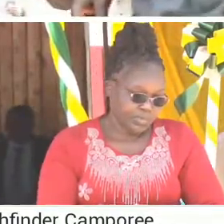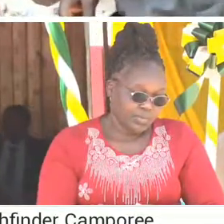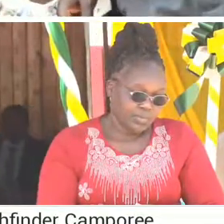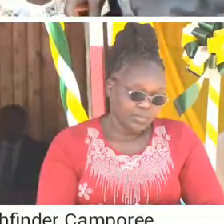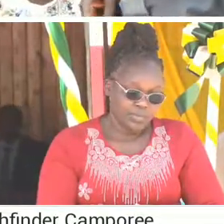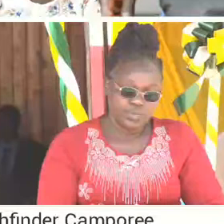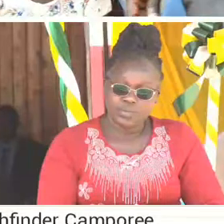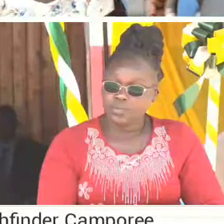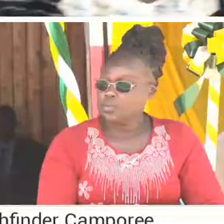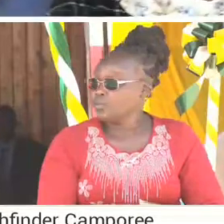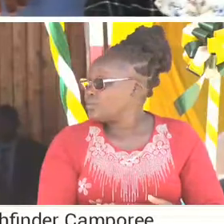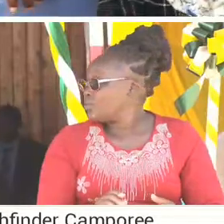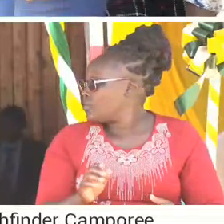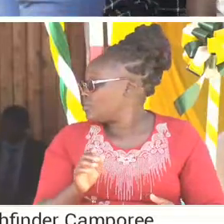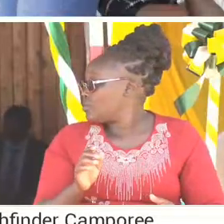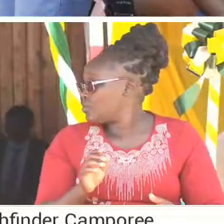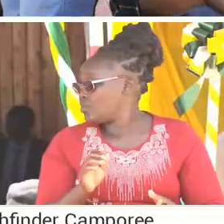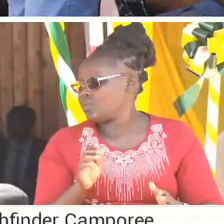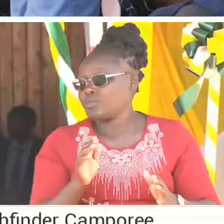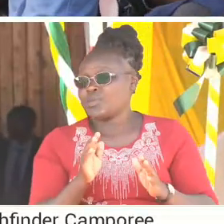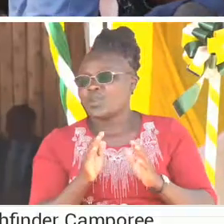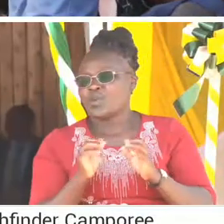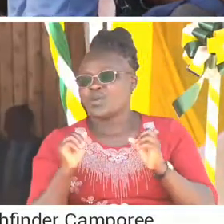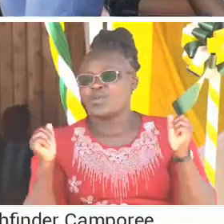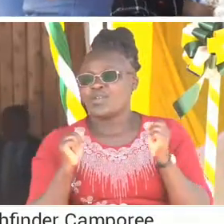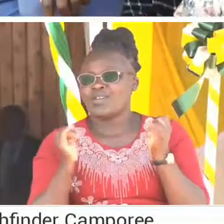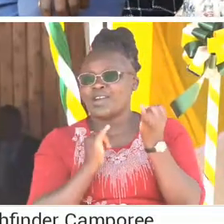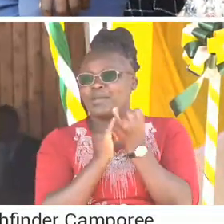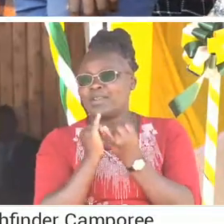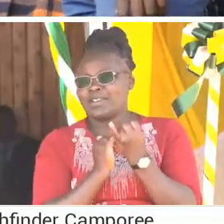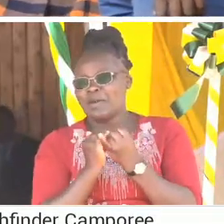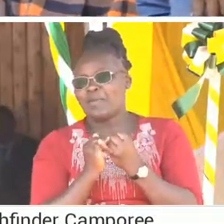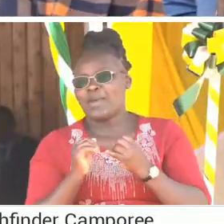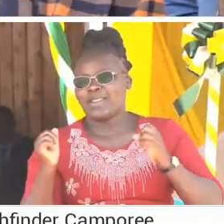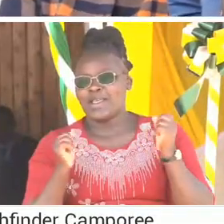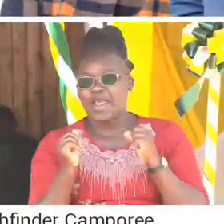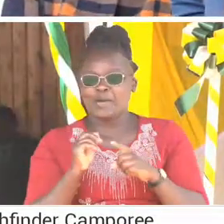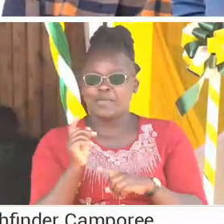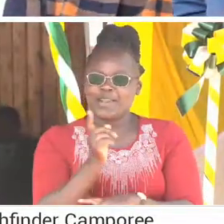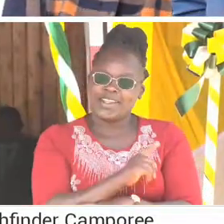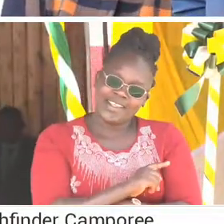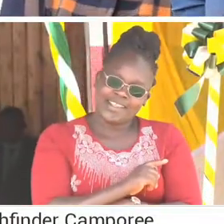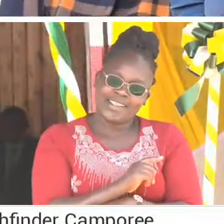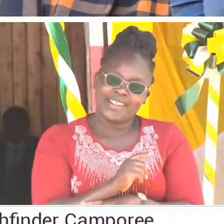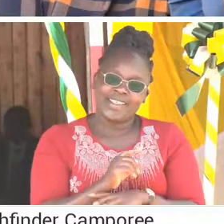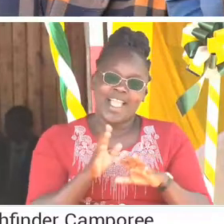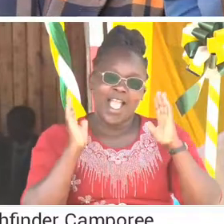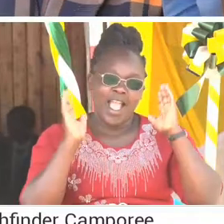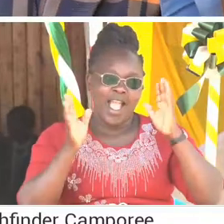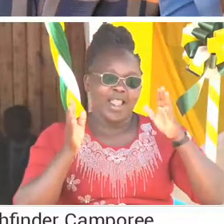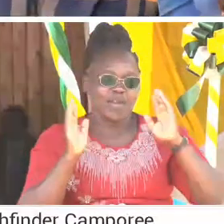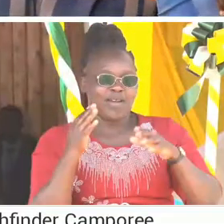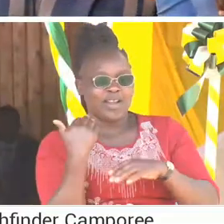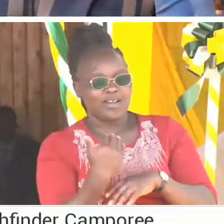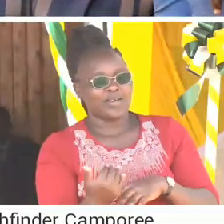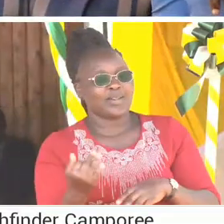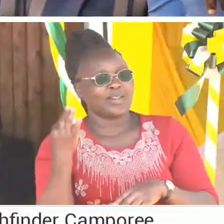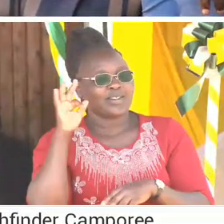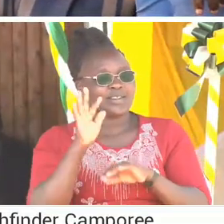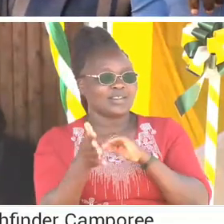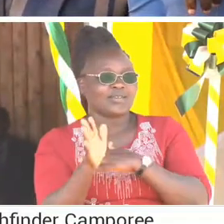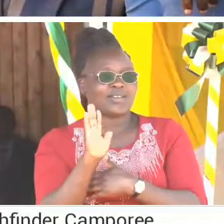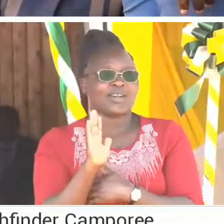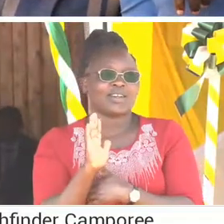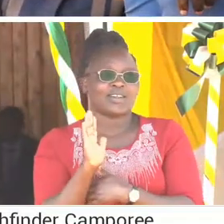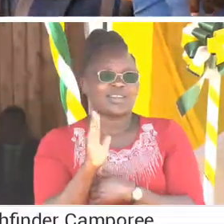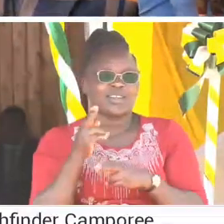Abe Sabbath. Abe Teh. Abe Sabbath. Jamge, jamane gatu. Jamge. Ojama gatu kuli.